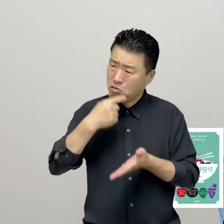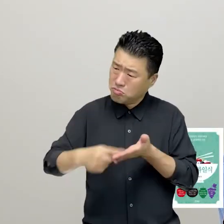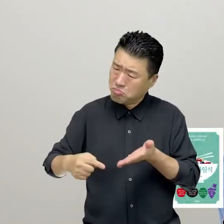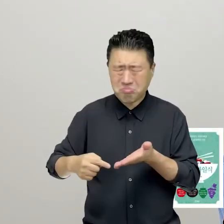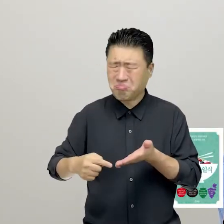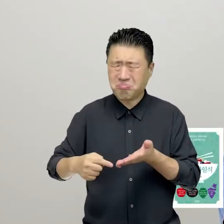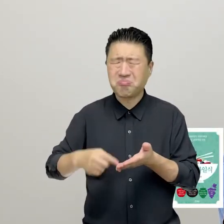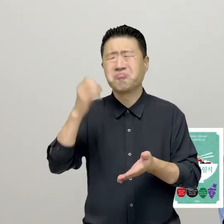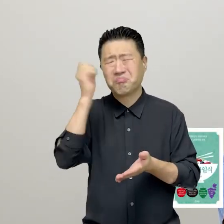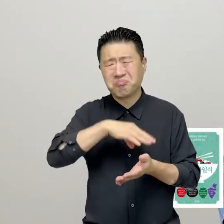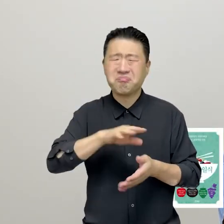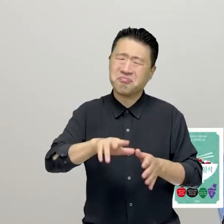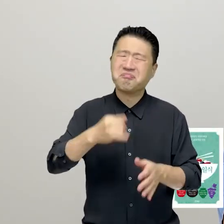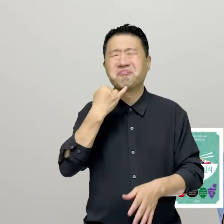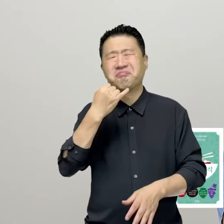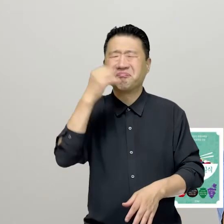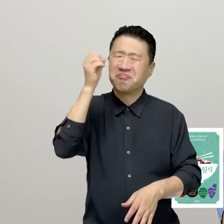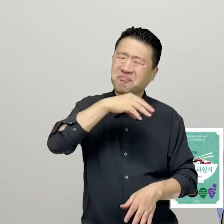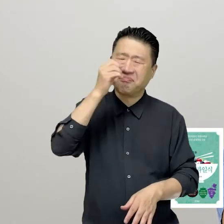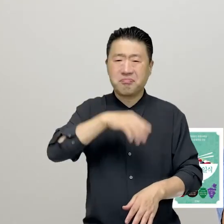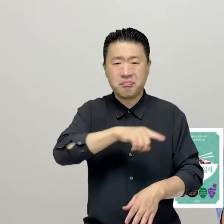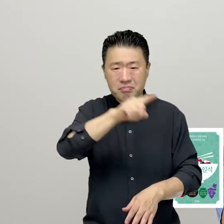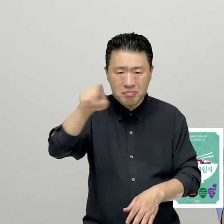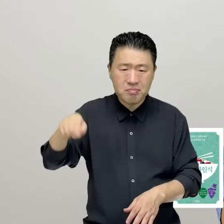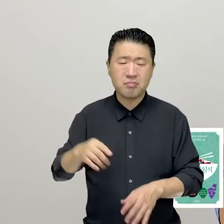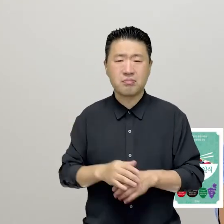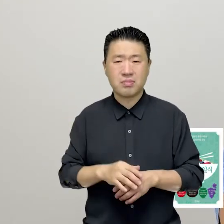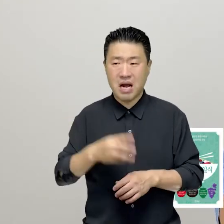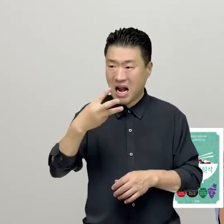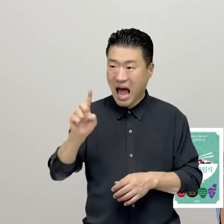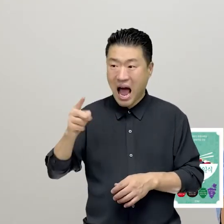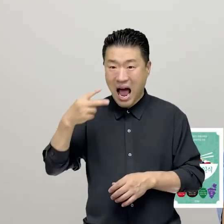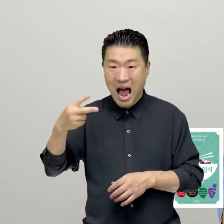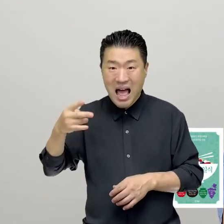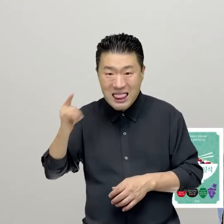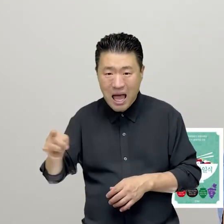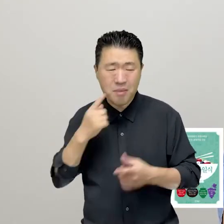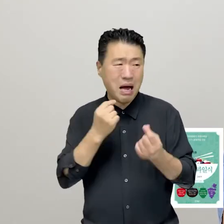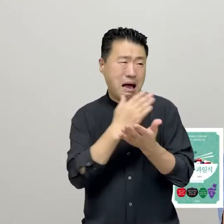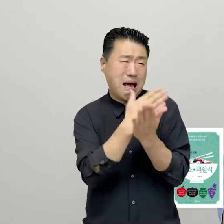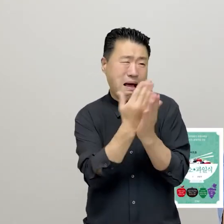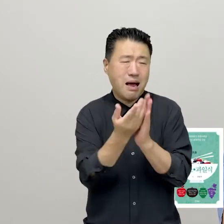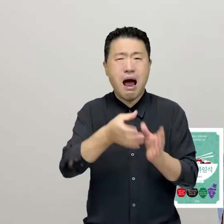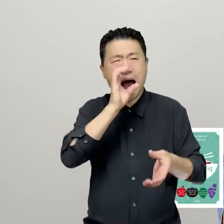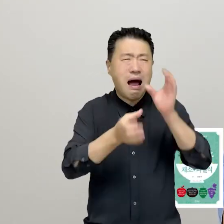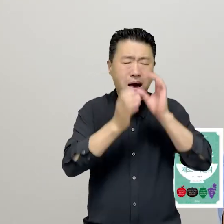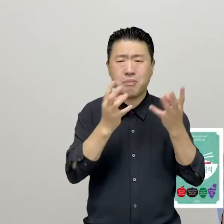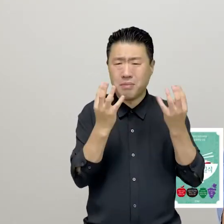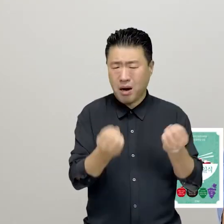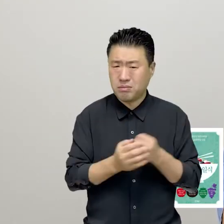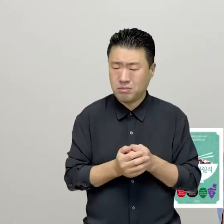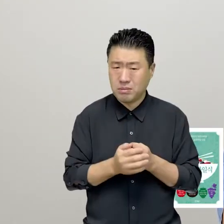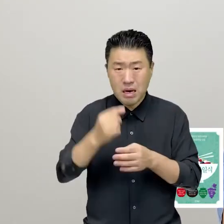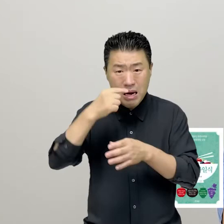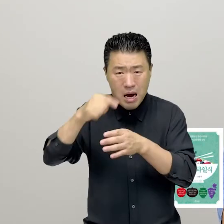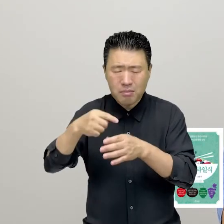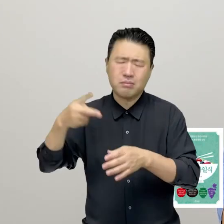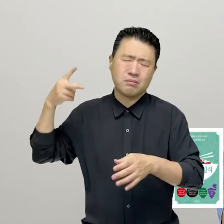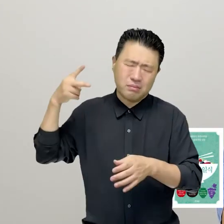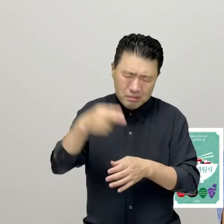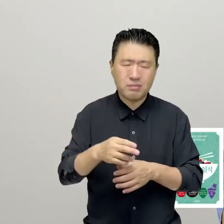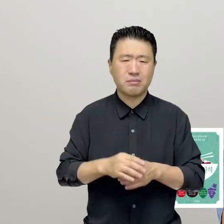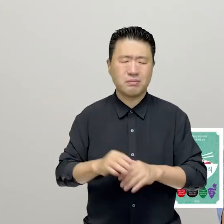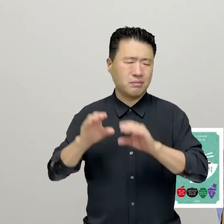커피의 유해성보다는 이 정도는 괜찮다라고 라떼부터 시작해서 다양한 커피를 드시는데요. 이